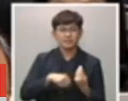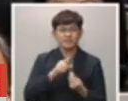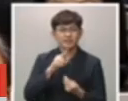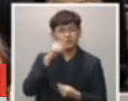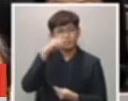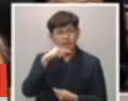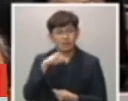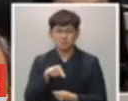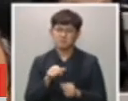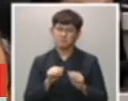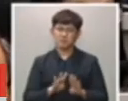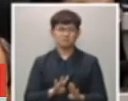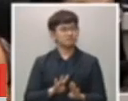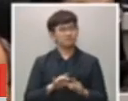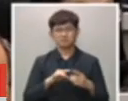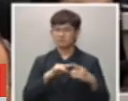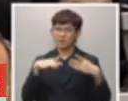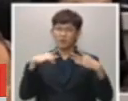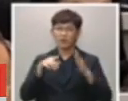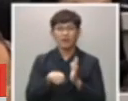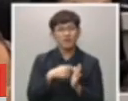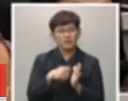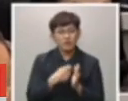ป็นอยู่แต่ที่มันเกิดขึ้นเพราะ